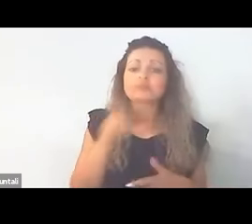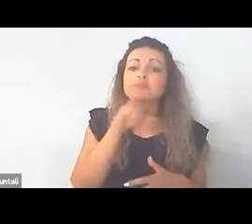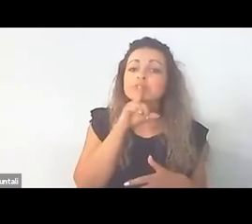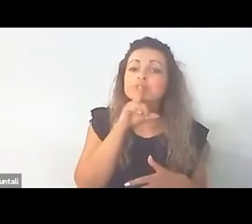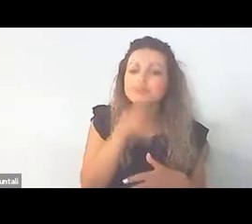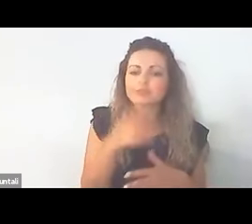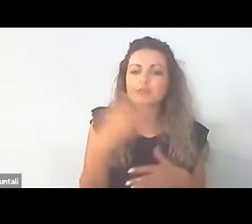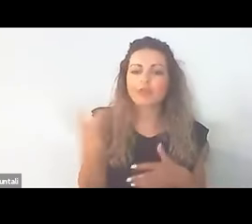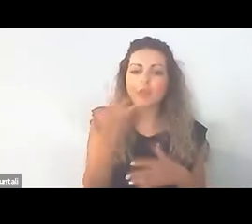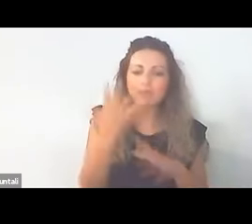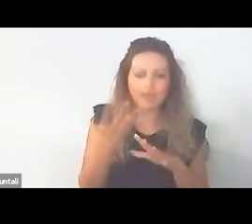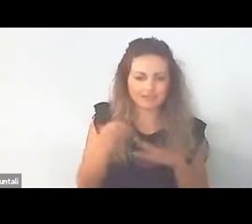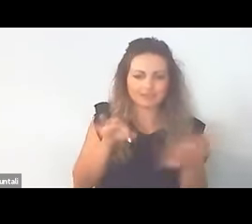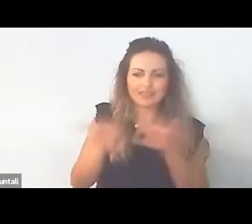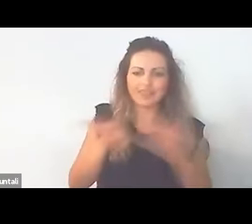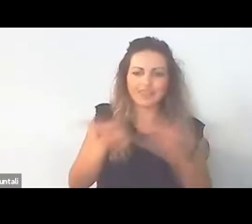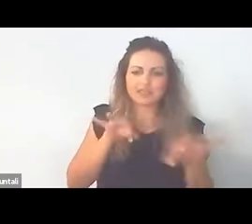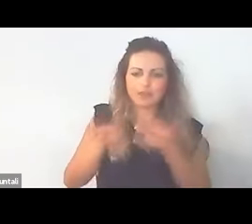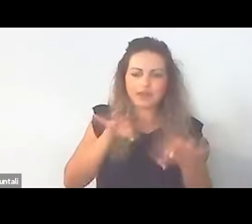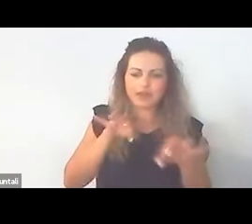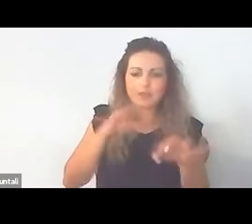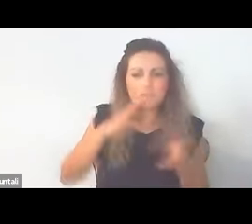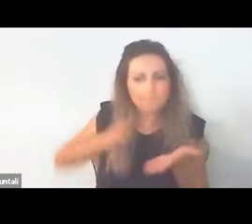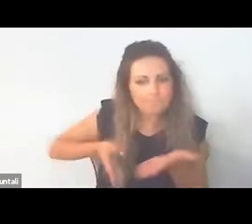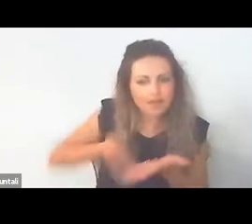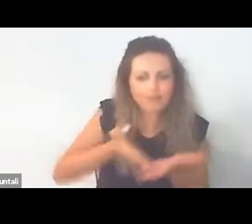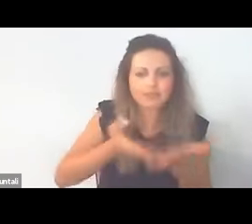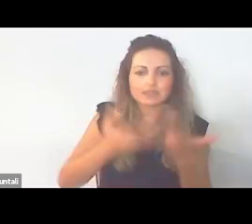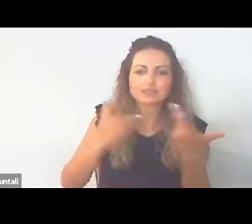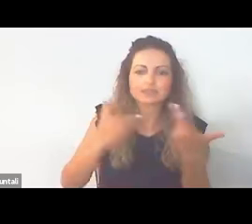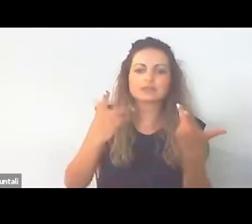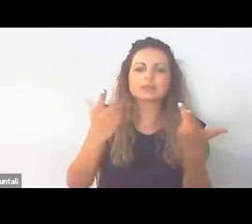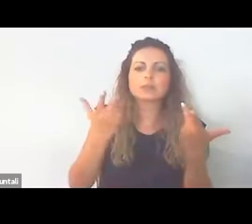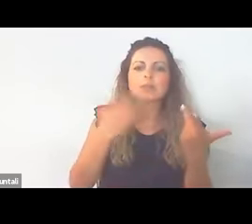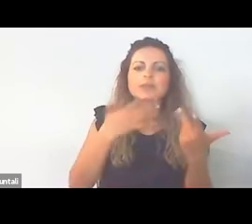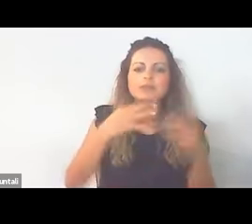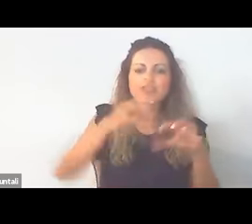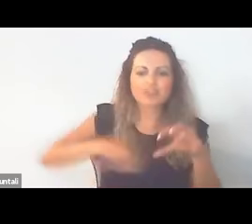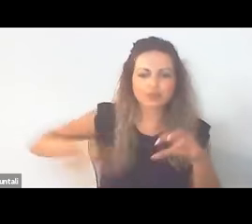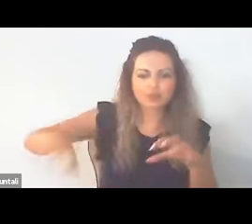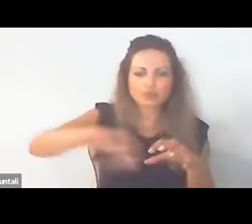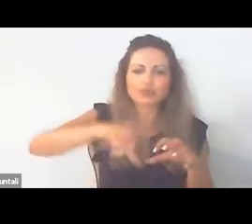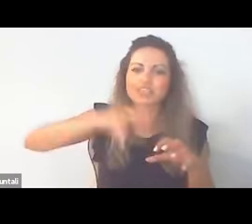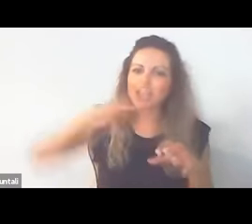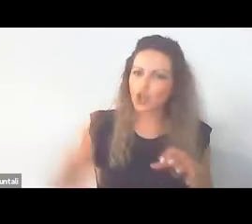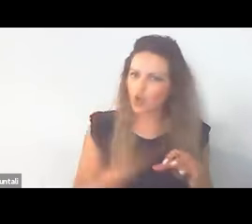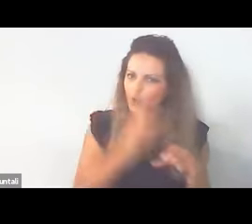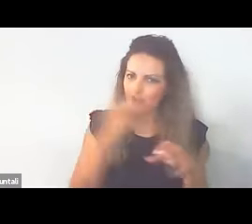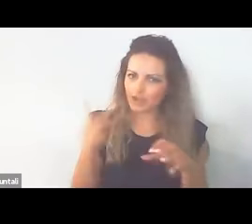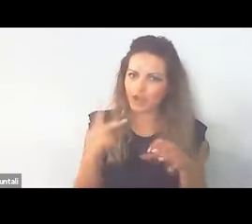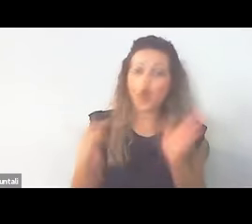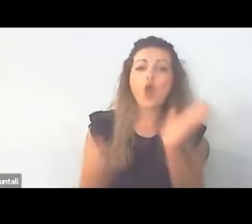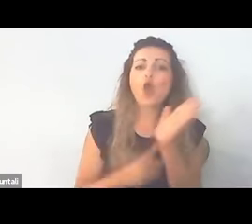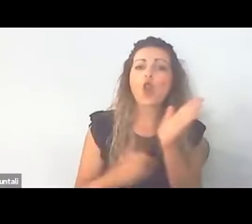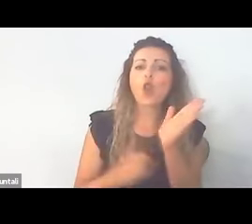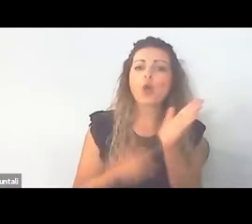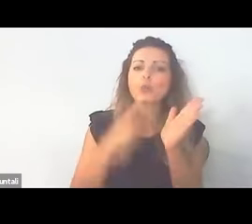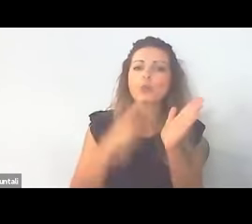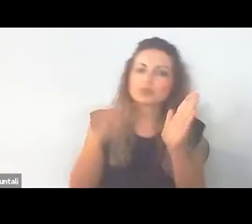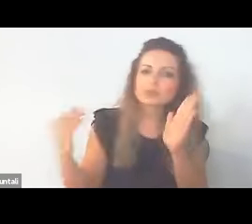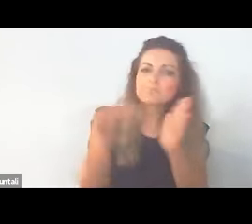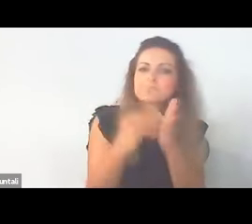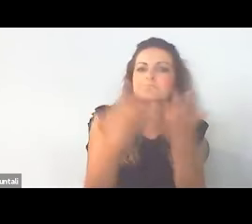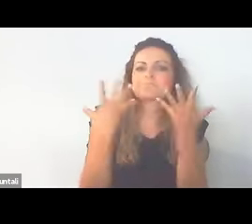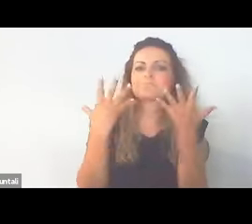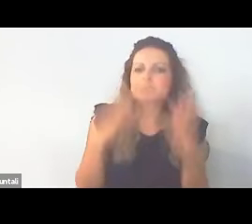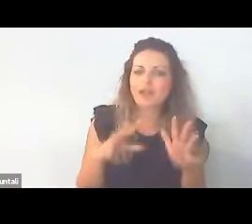τόσο στους θεσμούς όσο και στην κοινωνία, νομικά ο βιασμός ορίζεται πλέον με βάση την απουσία συνένεσης και όχι, για παράδειγμα, με